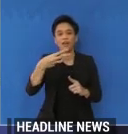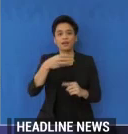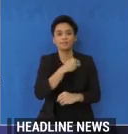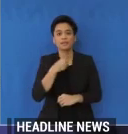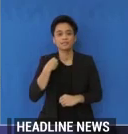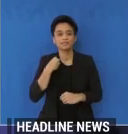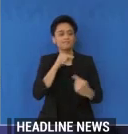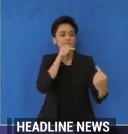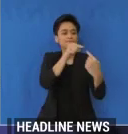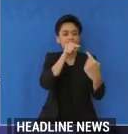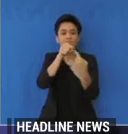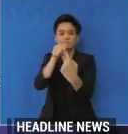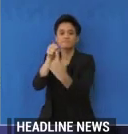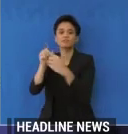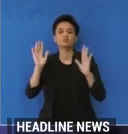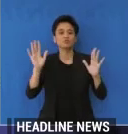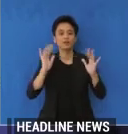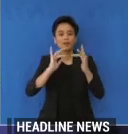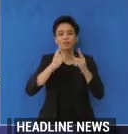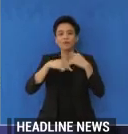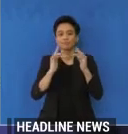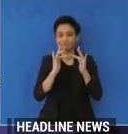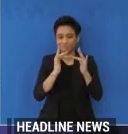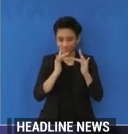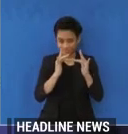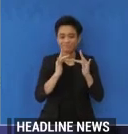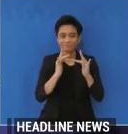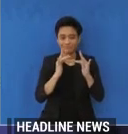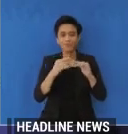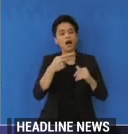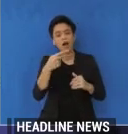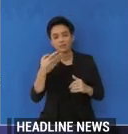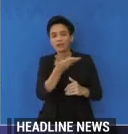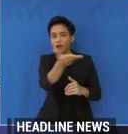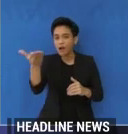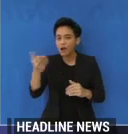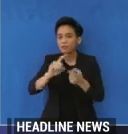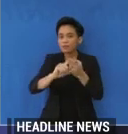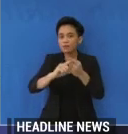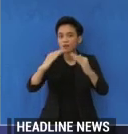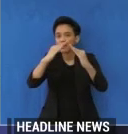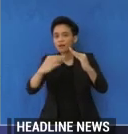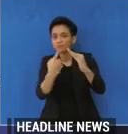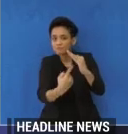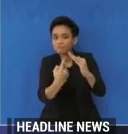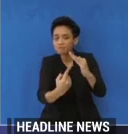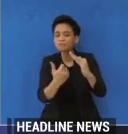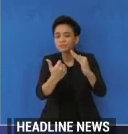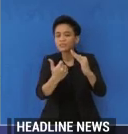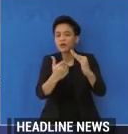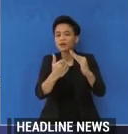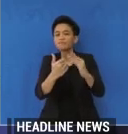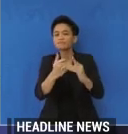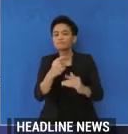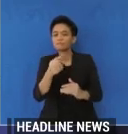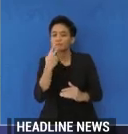itu sangat penting untuk dimanfaatkan oleh kawan-kawan sekalian yang kebetulan diminta untuk tinggal di